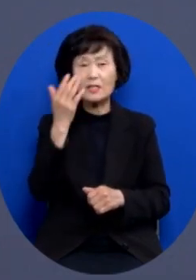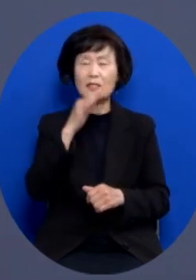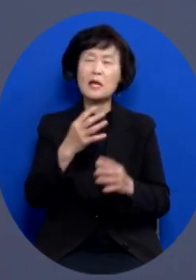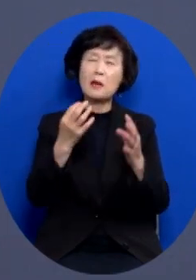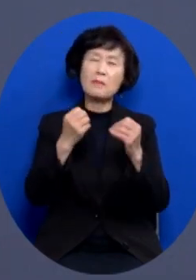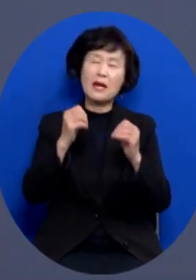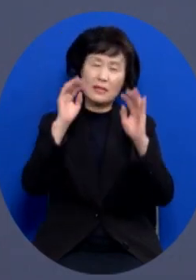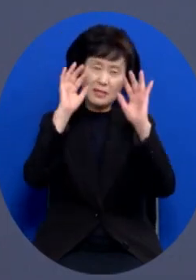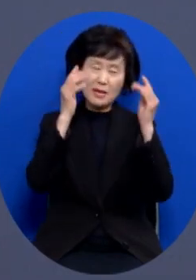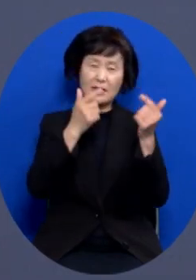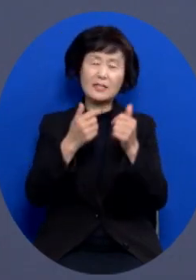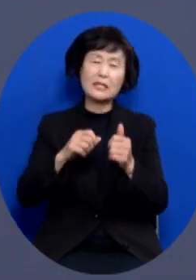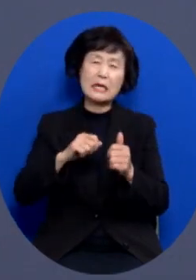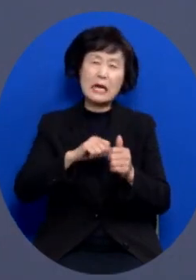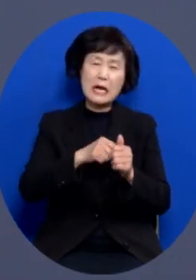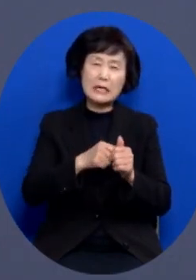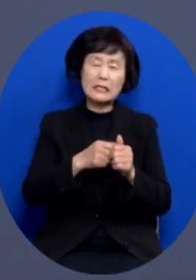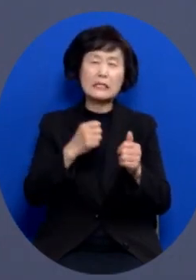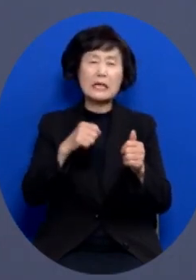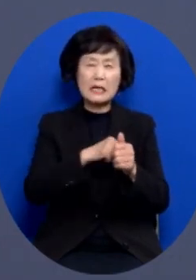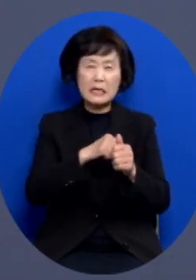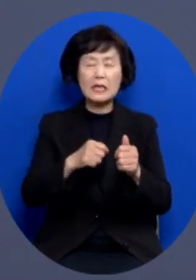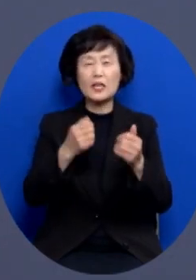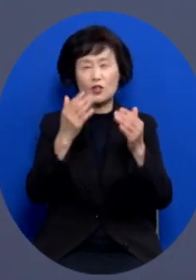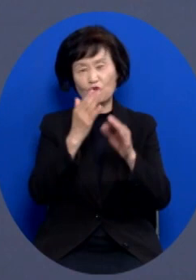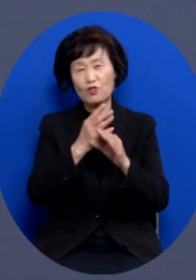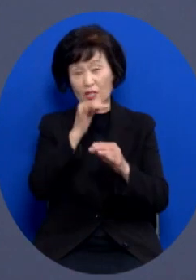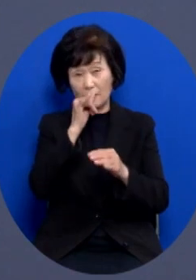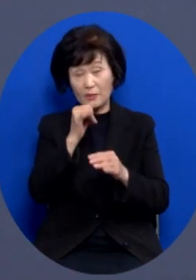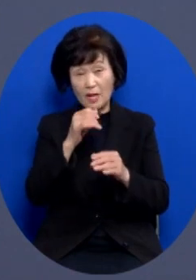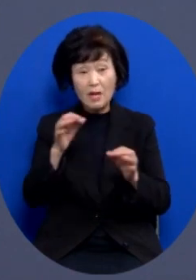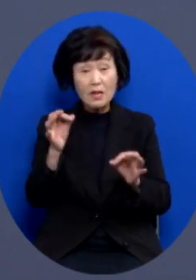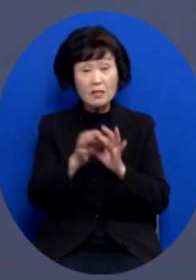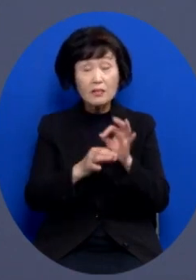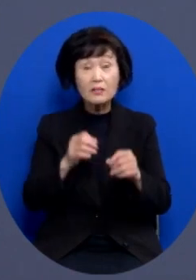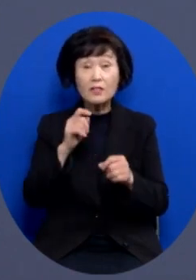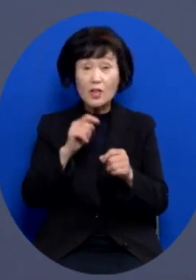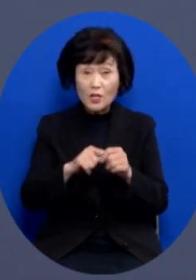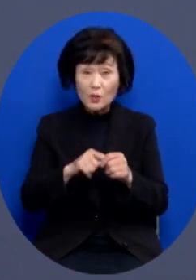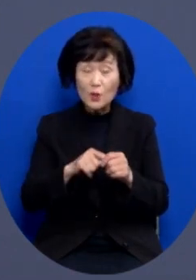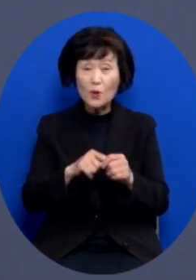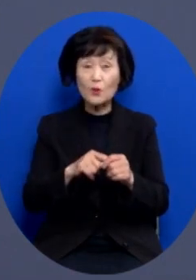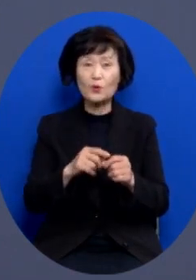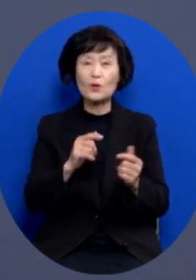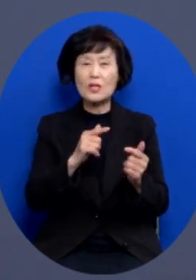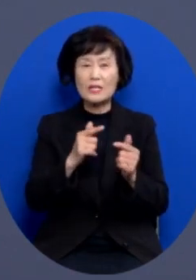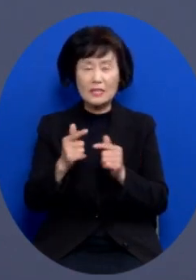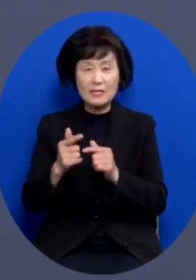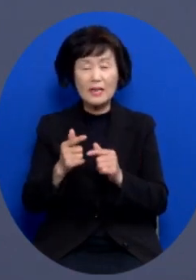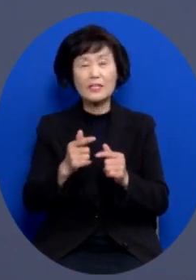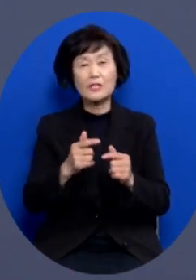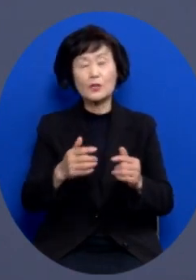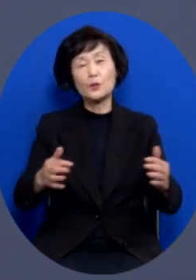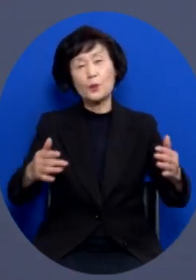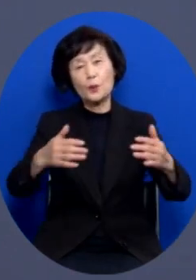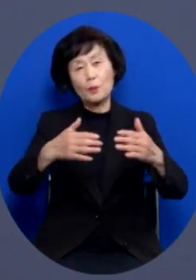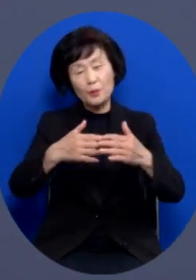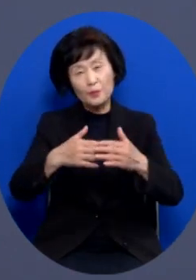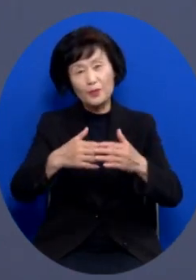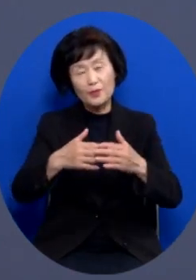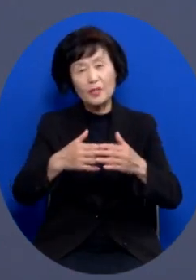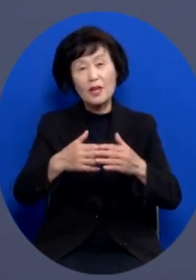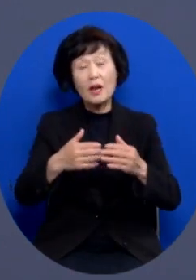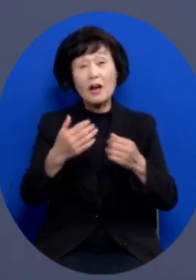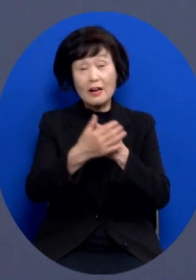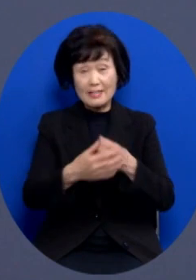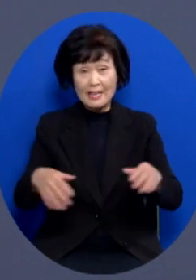학대를 받고 있더라고요 그래서 그 아이들을 저희들이 경제적으로나 또 품는 그런 사역들 소위 저희 교회에서 그런 은혜의